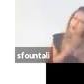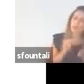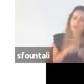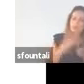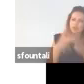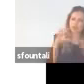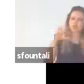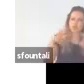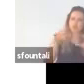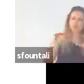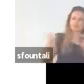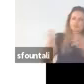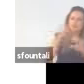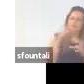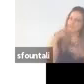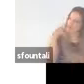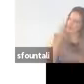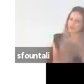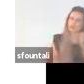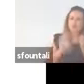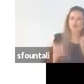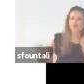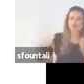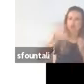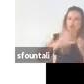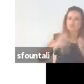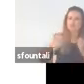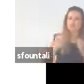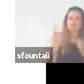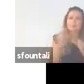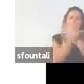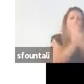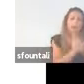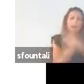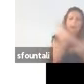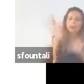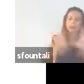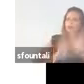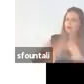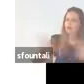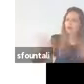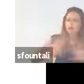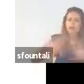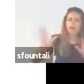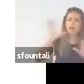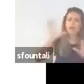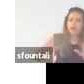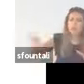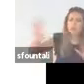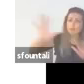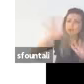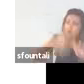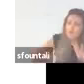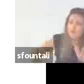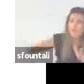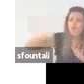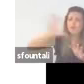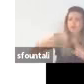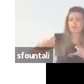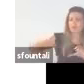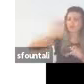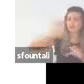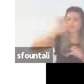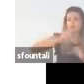αφορά συγκεκριμένα μία ή δύο χώρες, αλλά πάρα πολλές χώρες στην Ευρώπη, ενώ ταυτόχρονα καμία απολύτως χώρα στην Ευρώπη